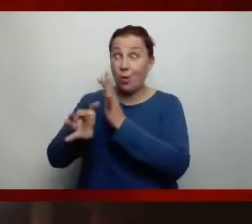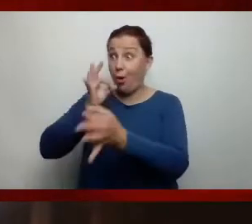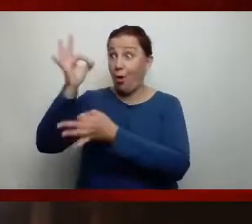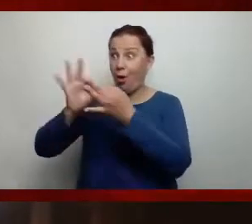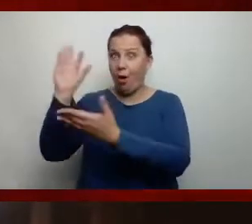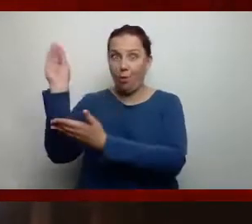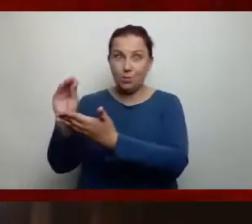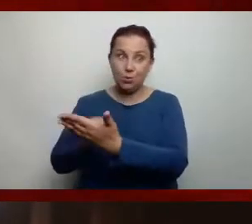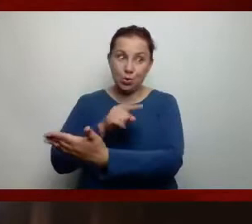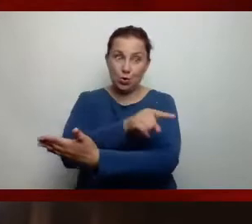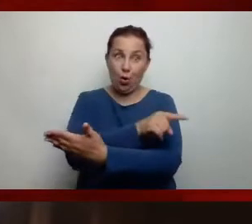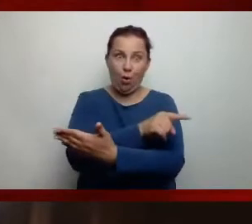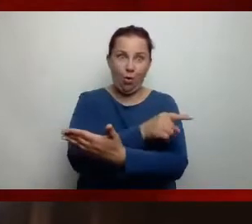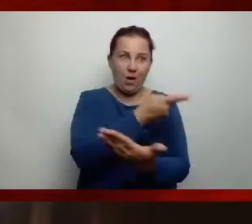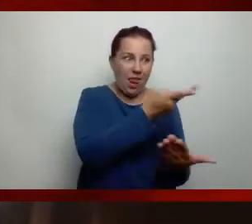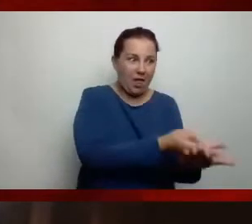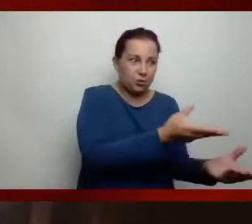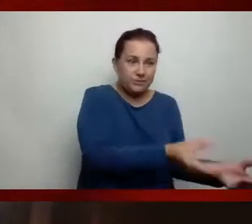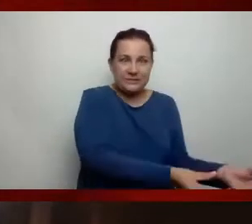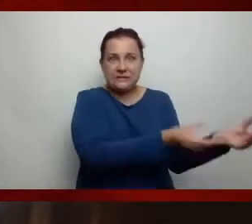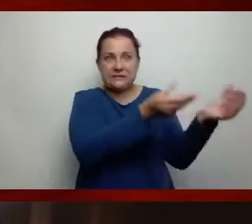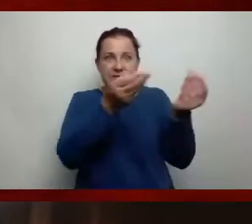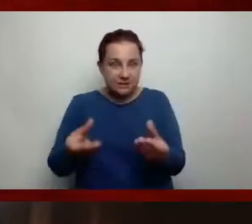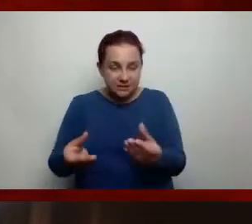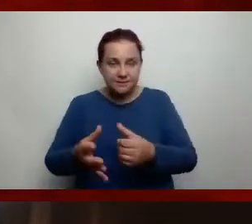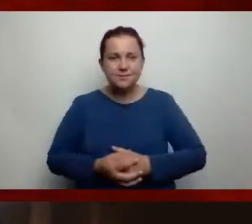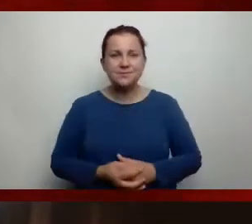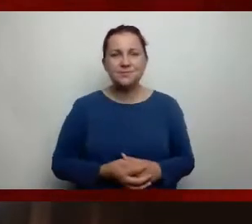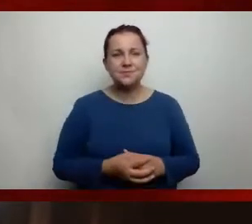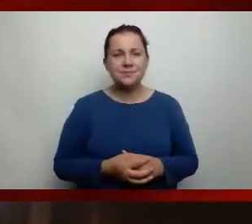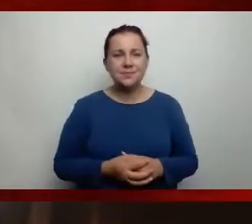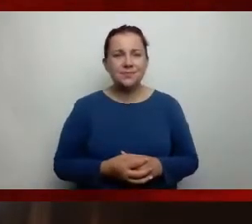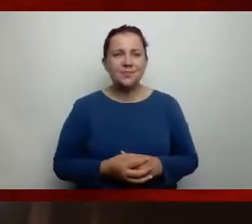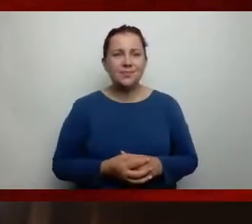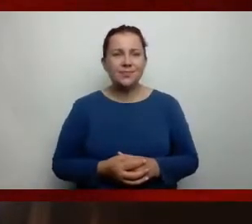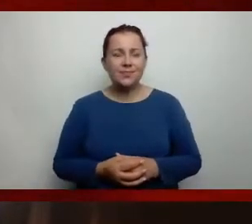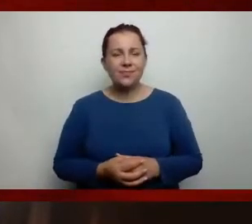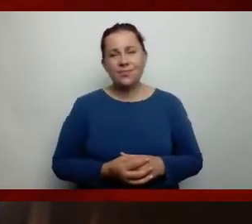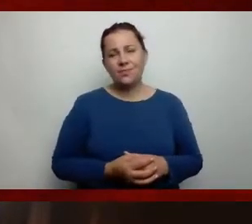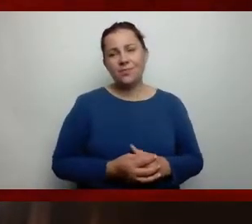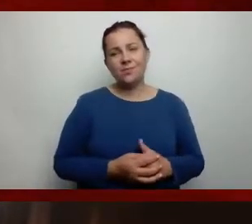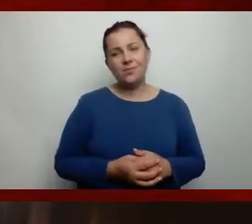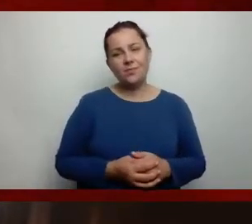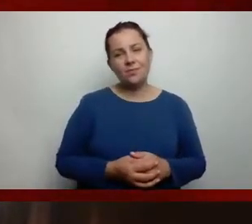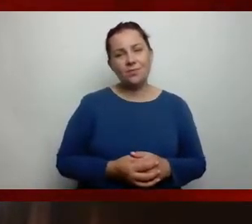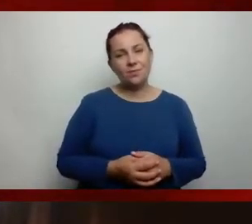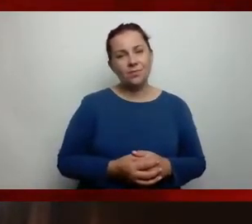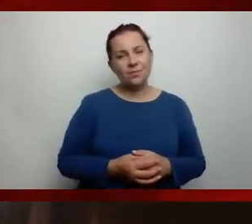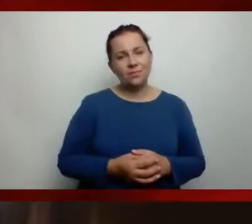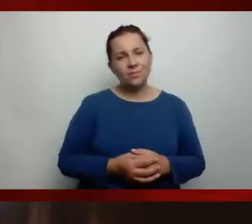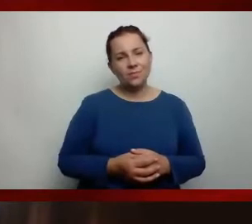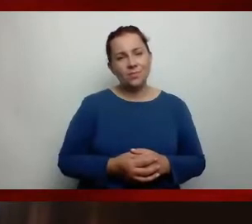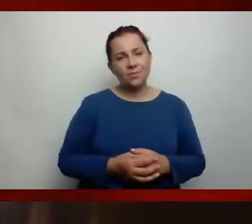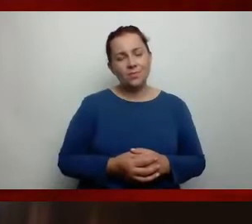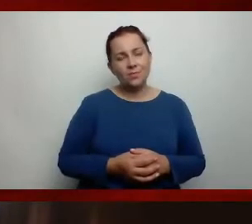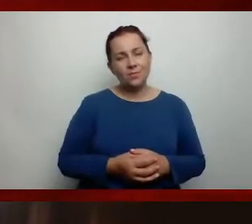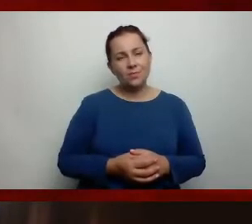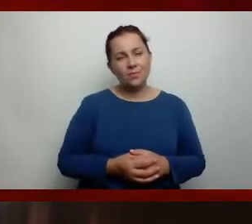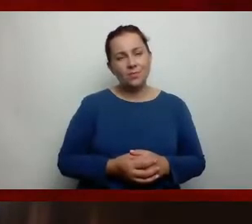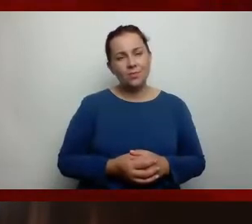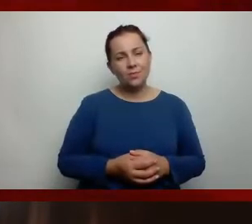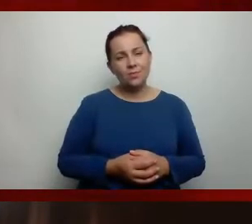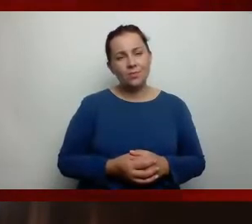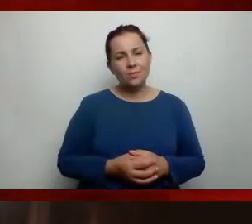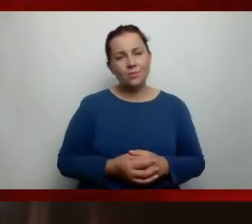utworze. No, aż się prosi o takie może nieco kolokwialne stwierdzenie, psy szczekają, karawana jedzie dalej,